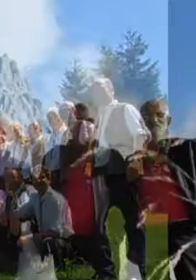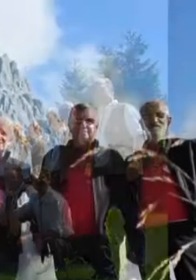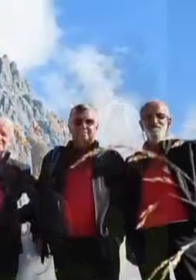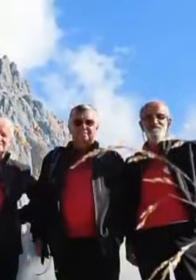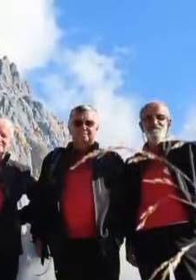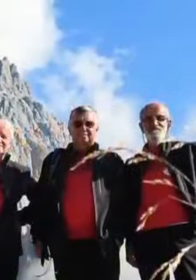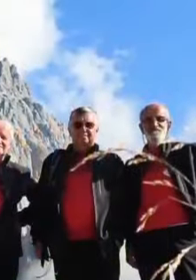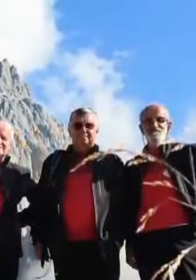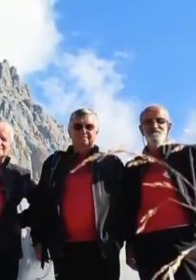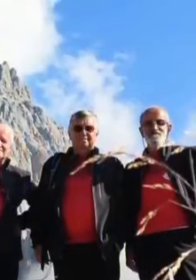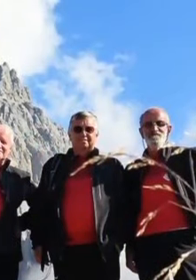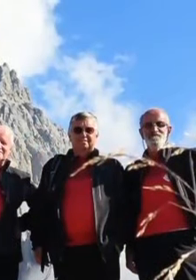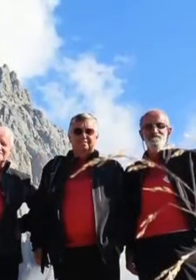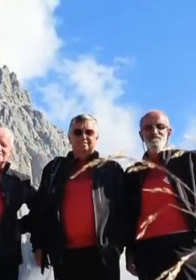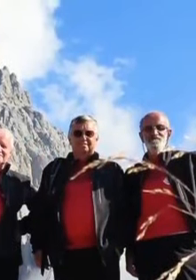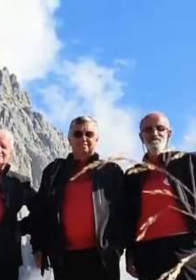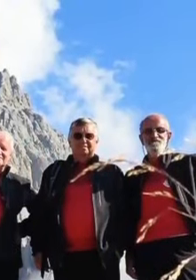e vollero